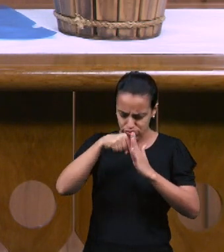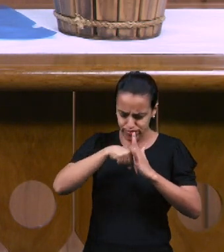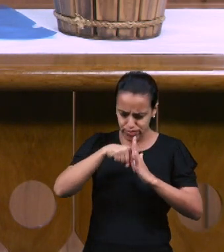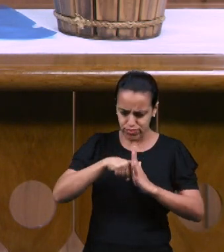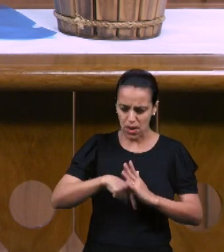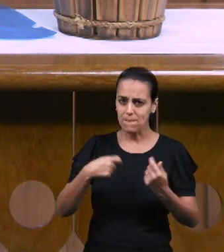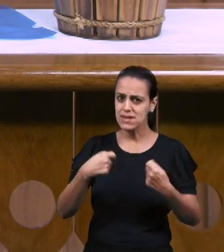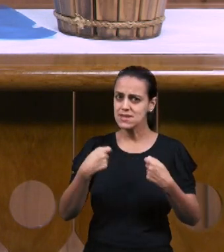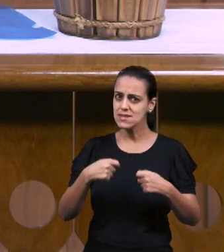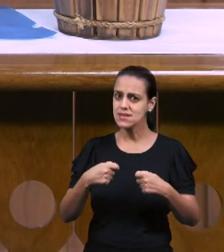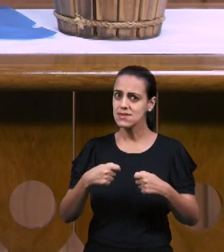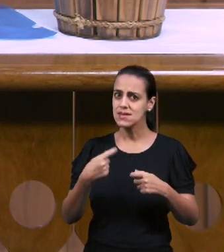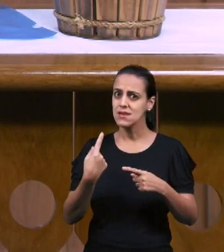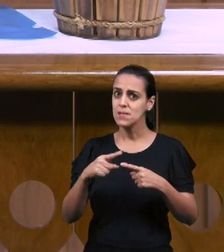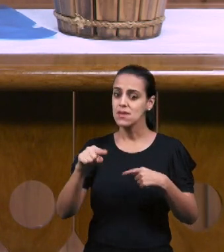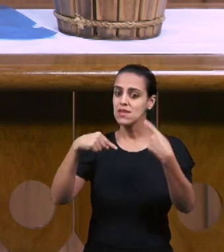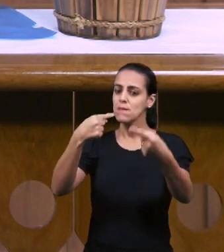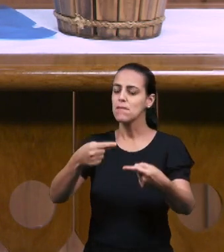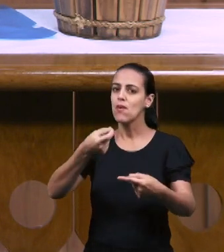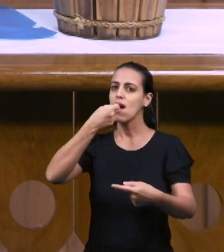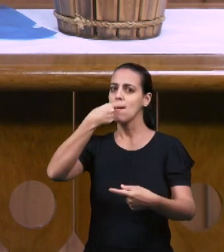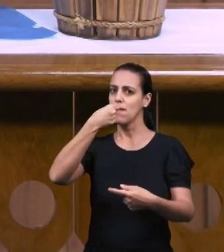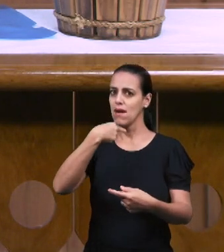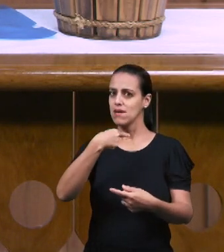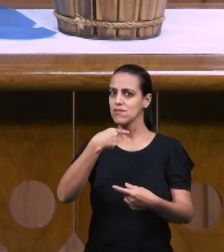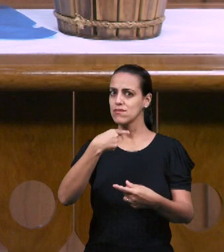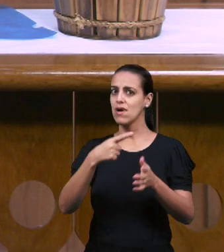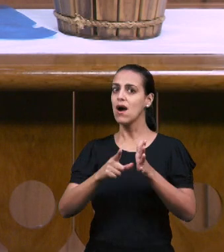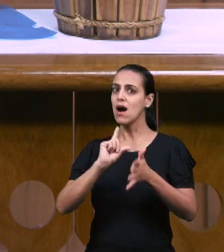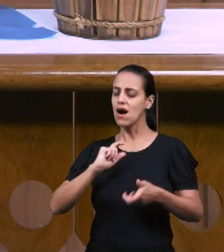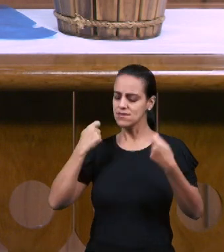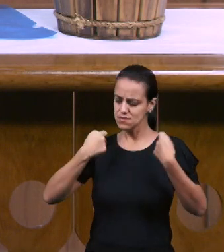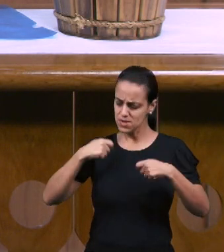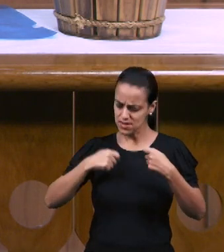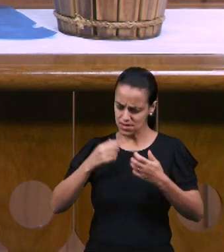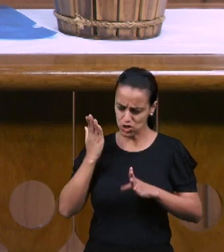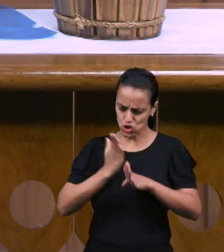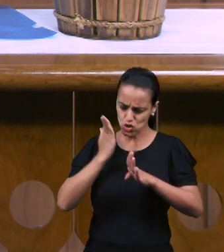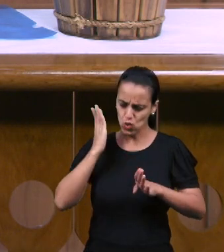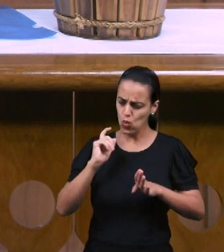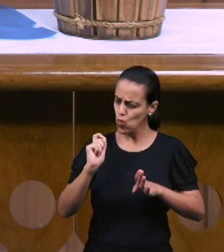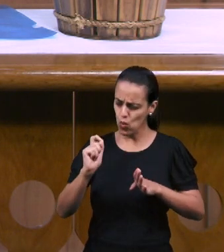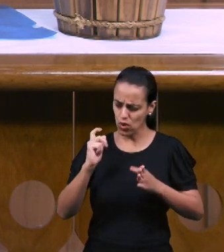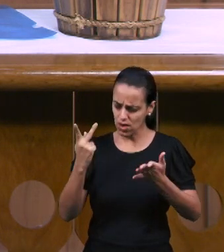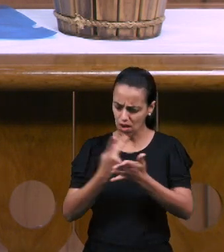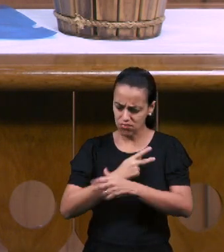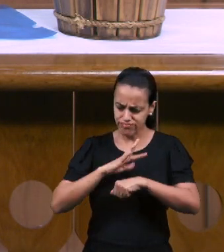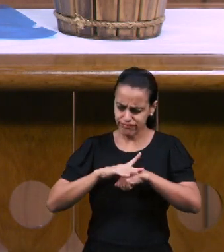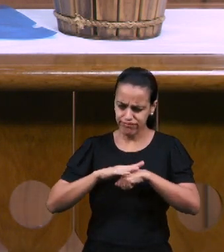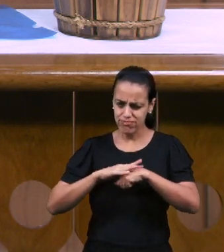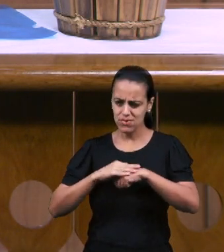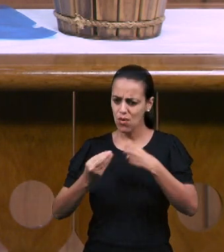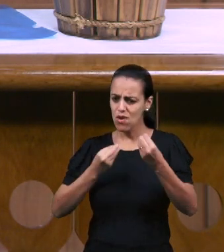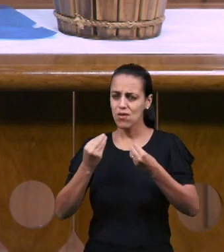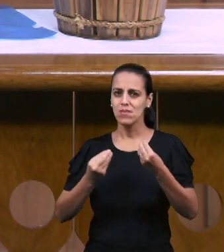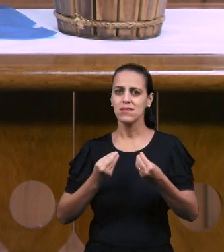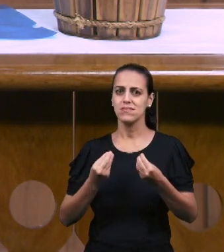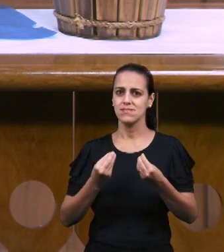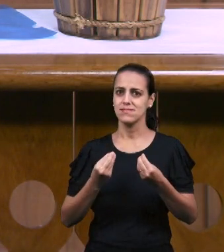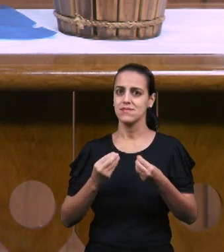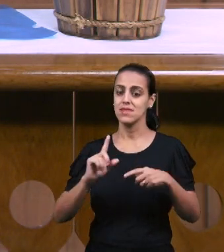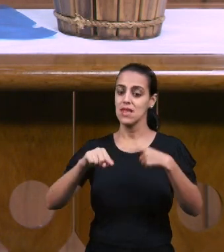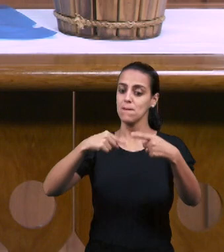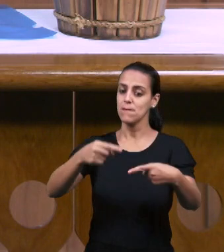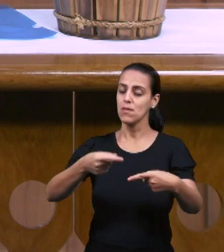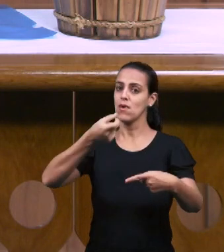pouvez médiquer si vous avez le diagnostic. Pour le traitement, il est